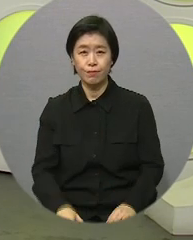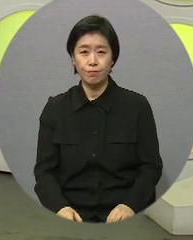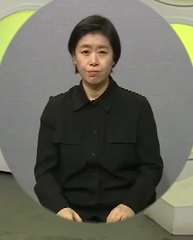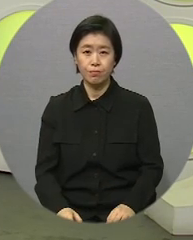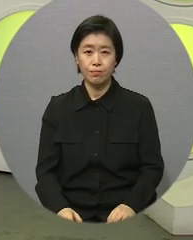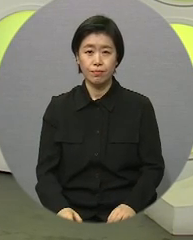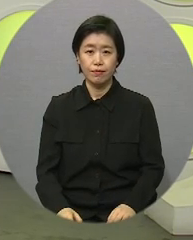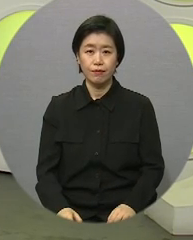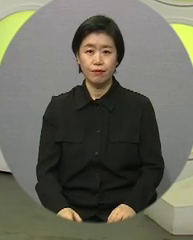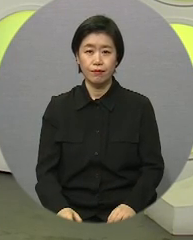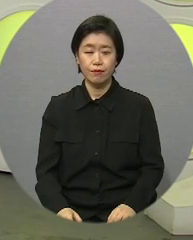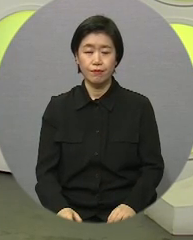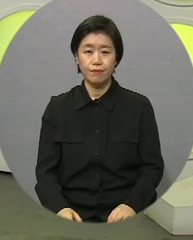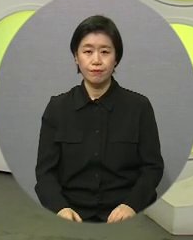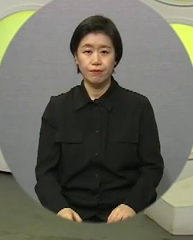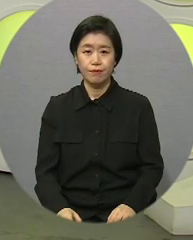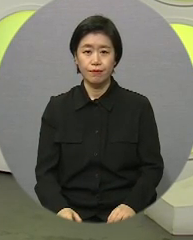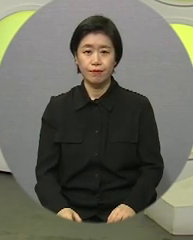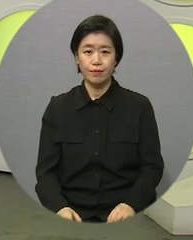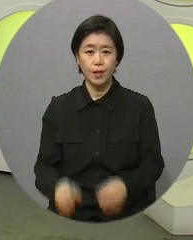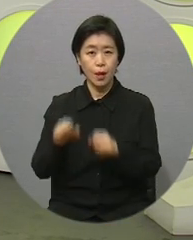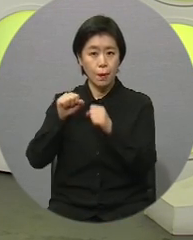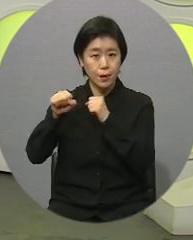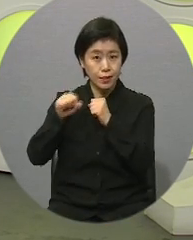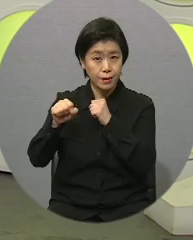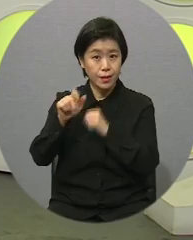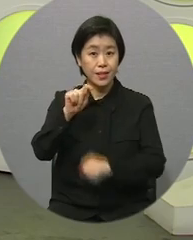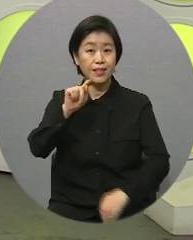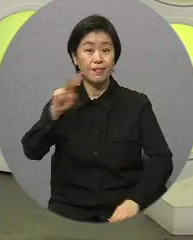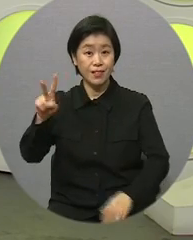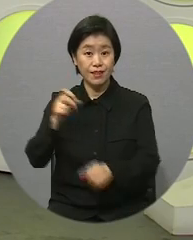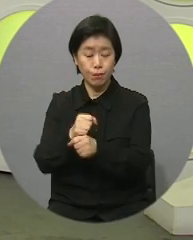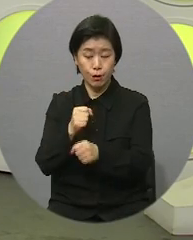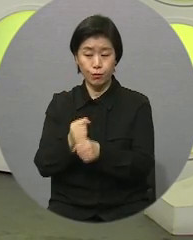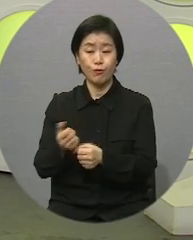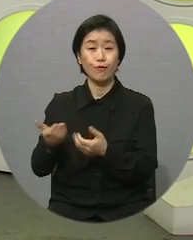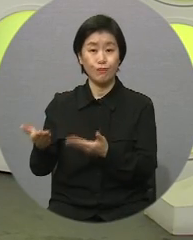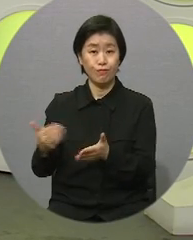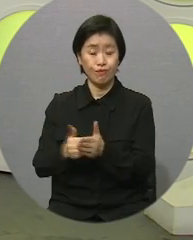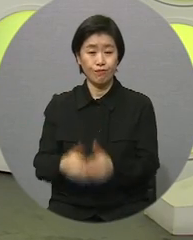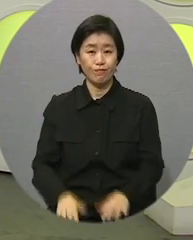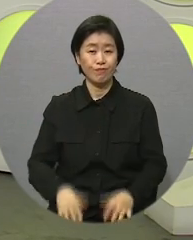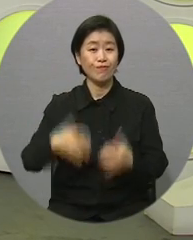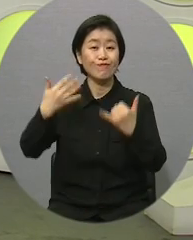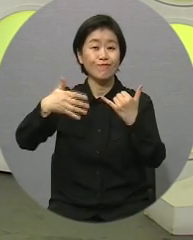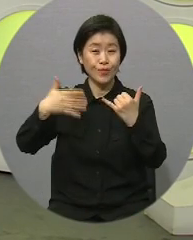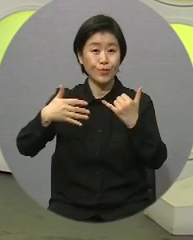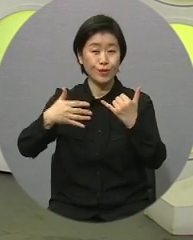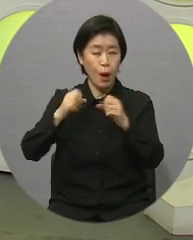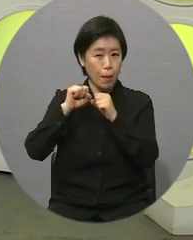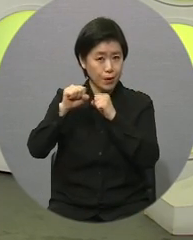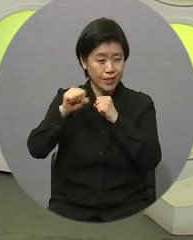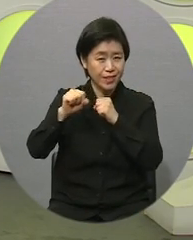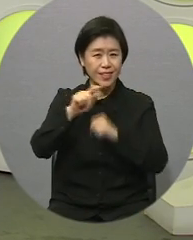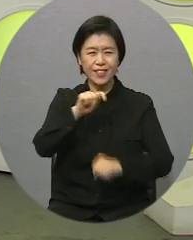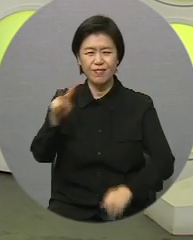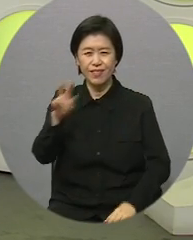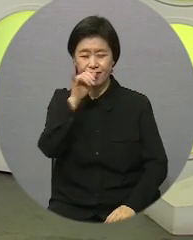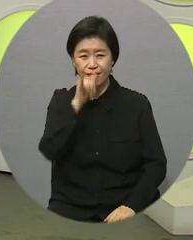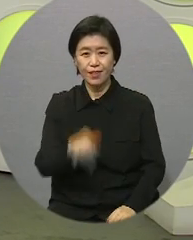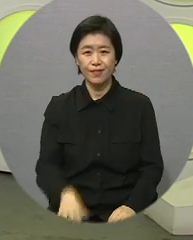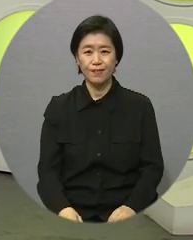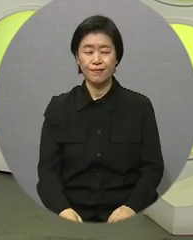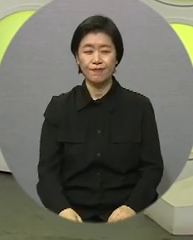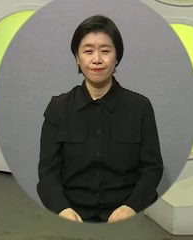대로 제가이 복싱 TV 만들었습니다 오 유튜브입니다 아 유튜브 예 그래서